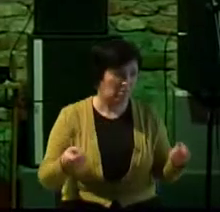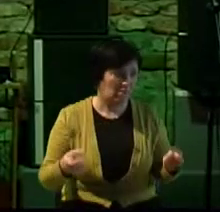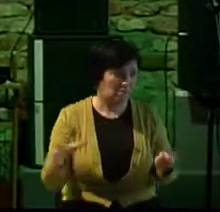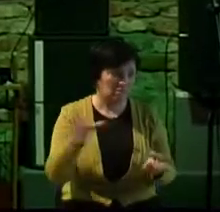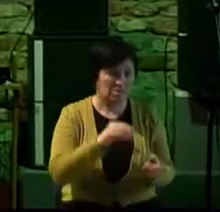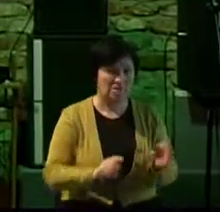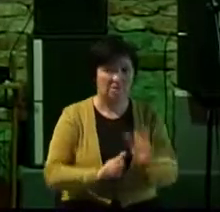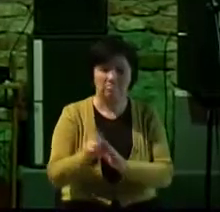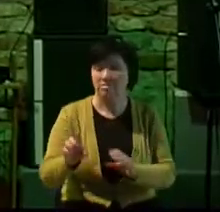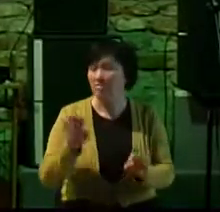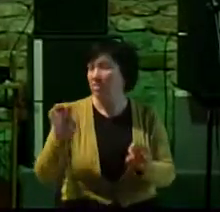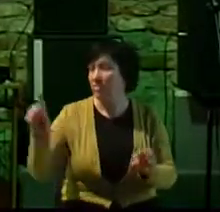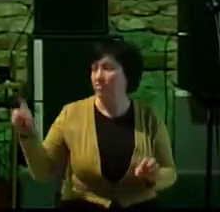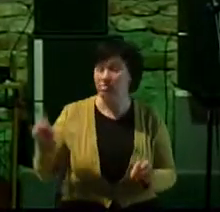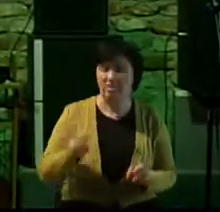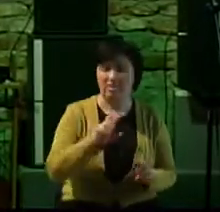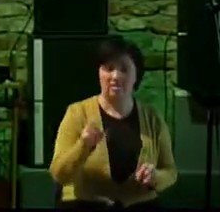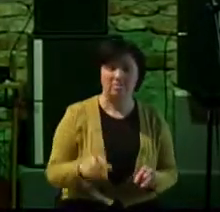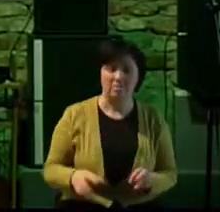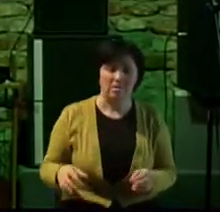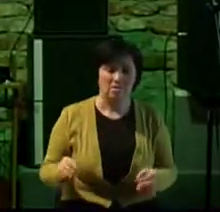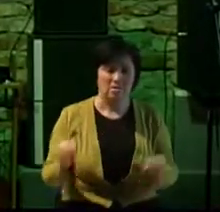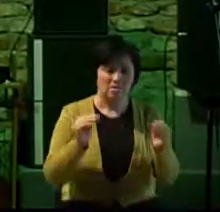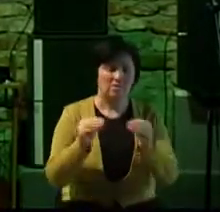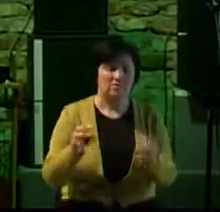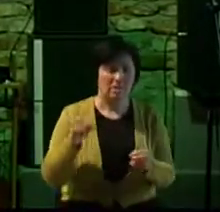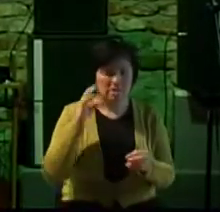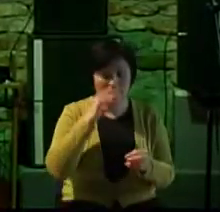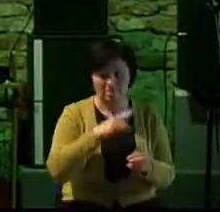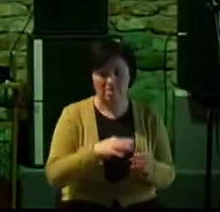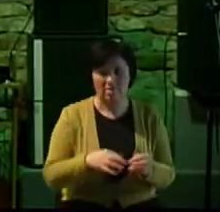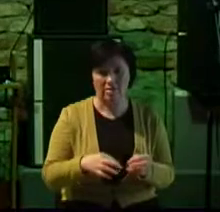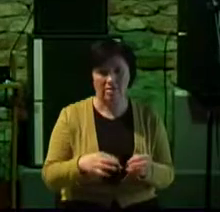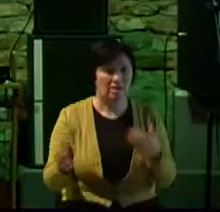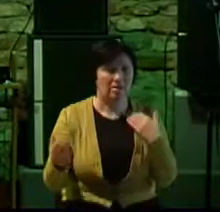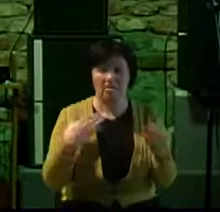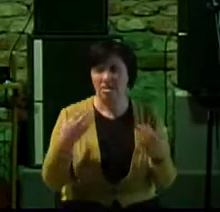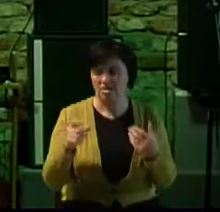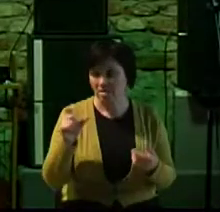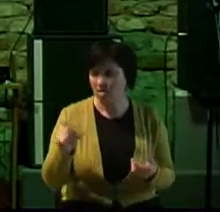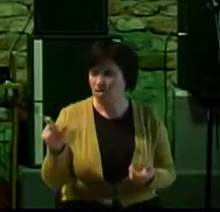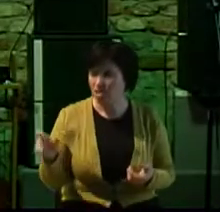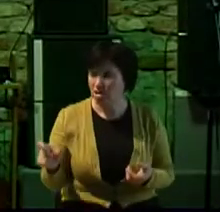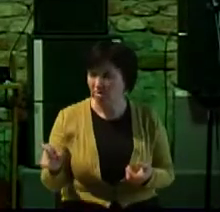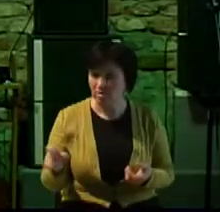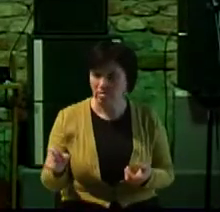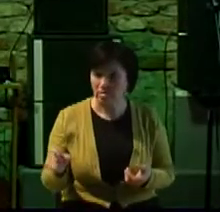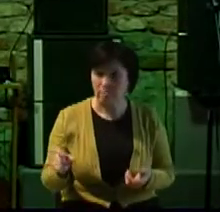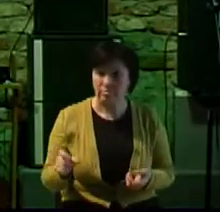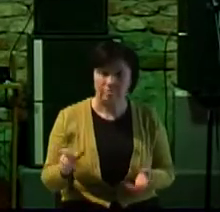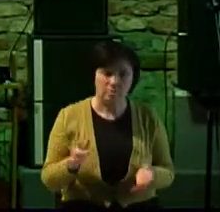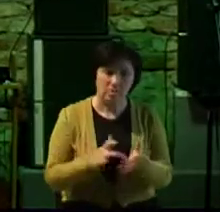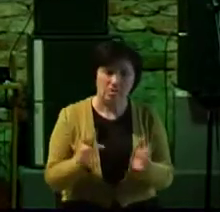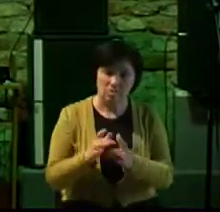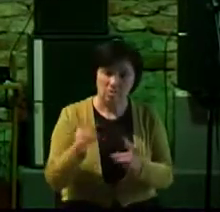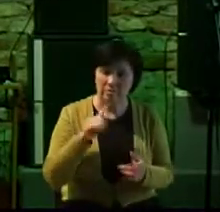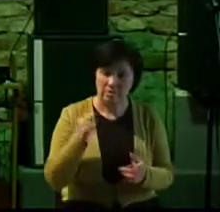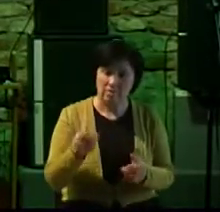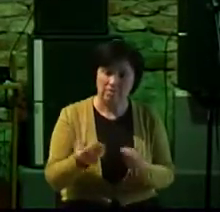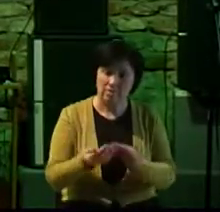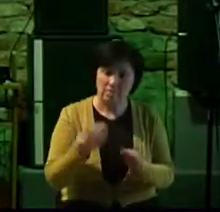всей церкви и таким образом создавать вот такое неправильное отношение к этому согрешающему. Иисус говорит: